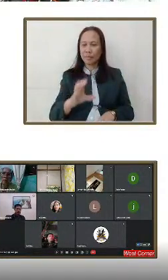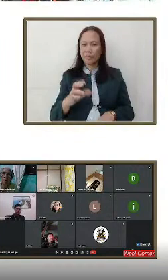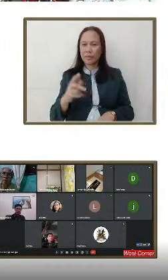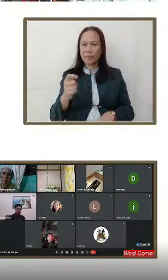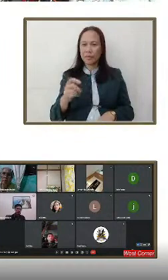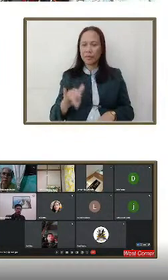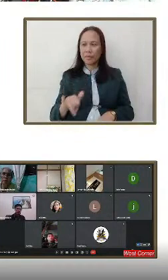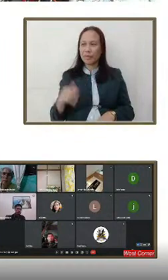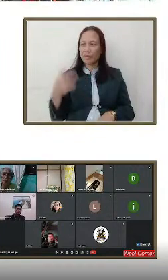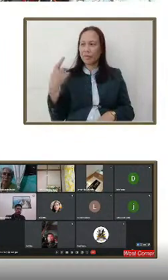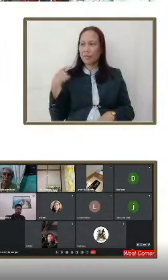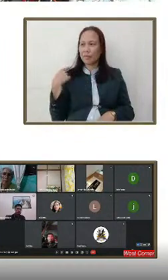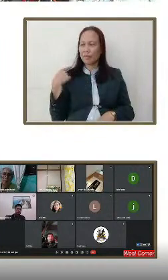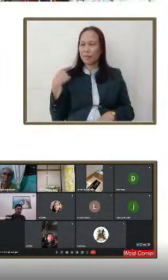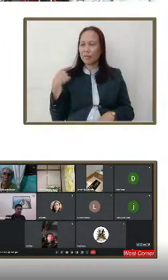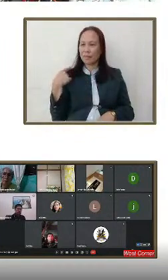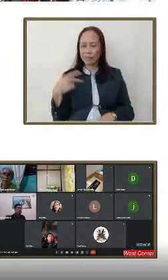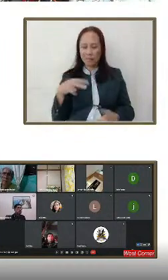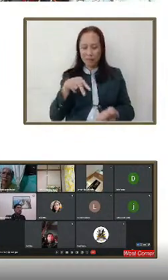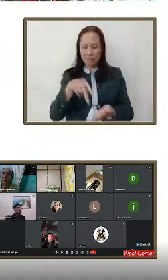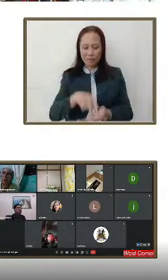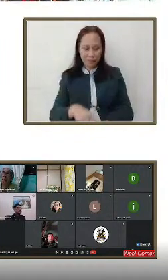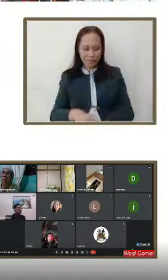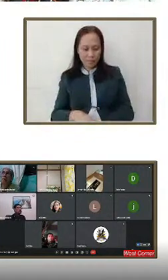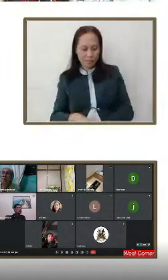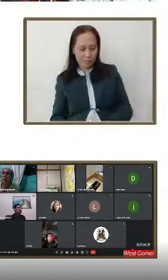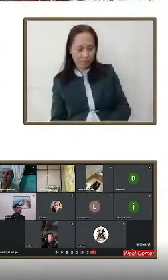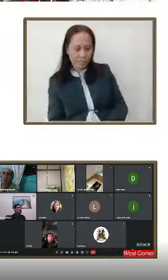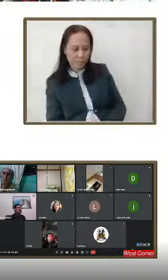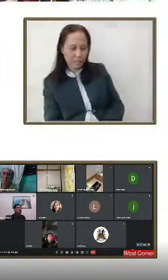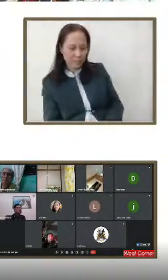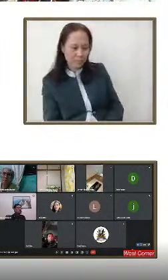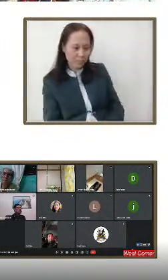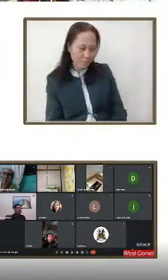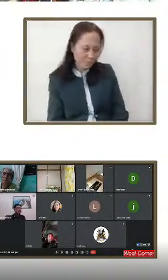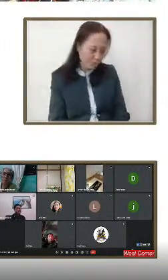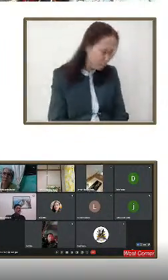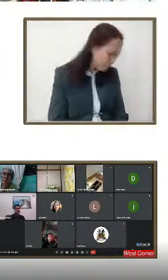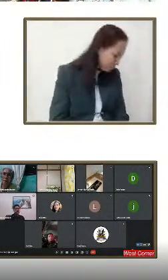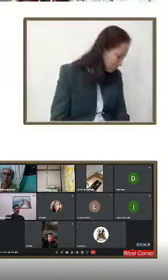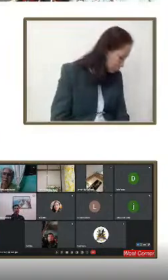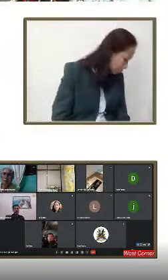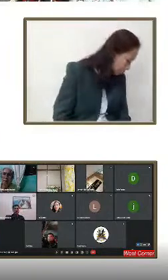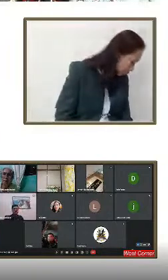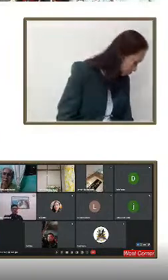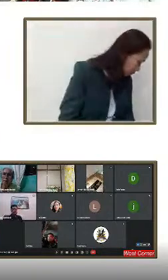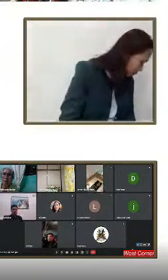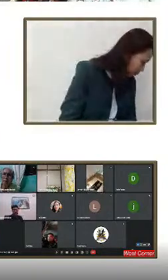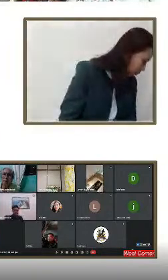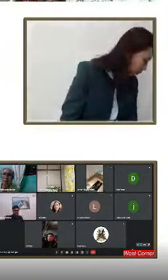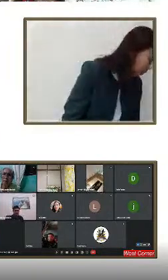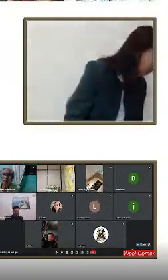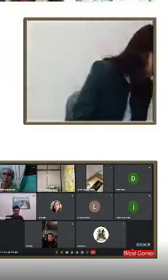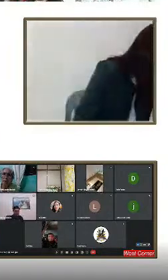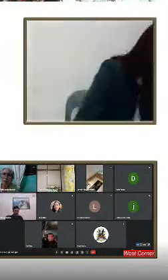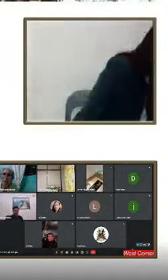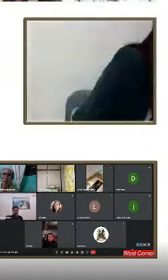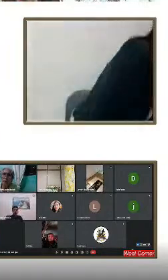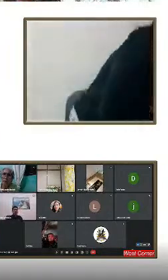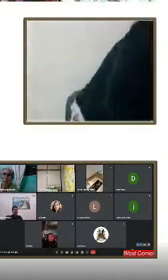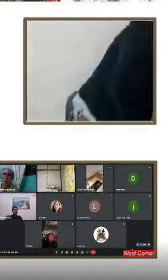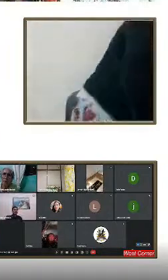Alright. Okay, let's all stand and let's sing one more song. Then let's hear the special and the preaching tonight.